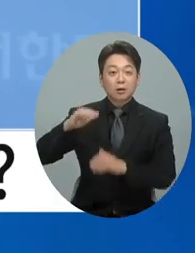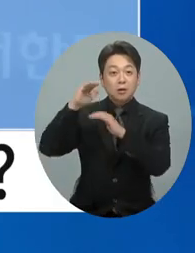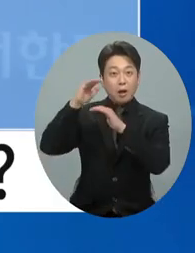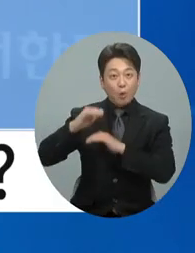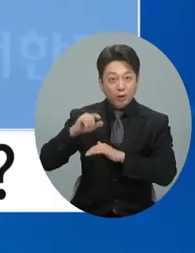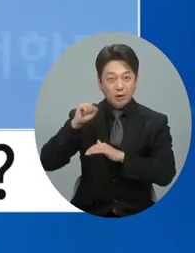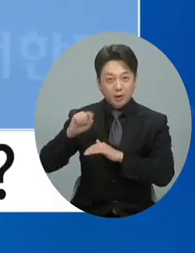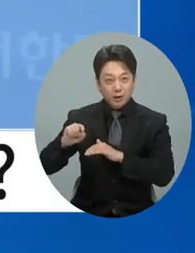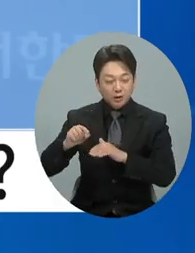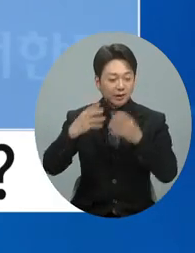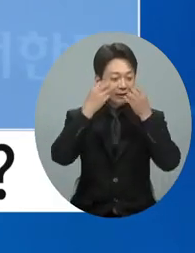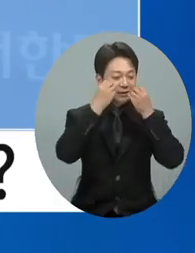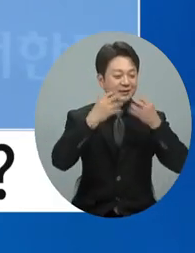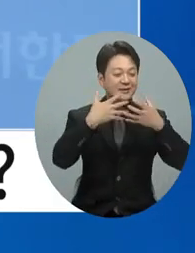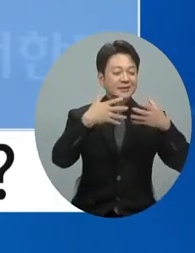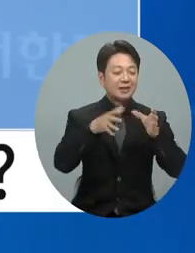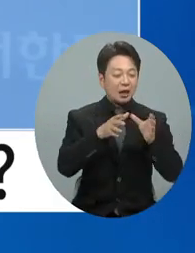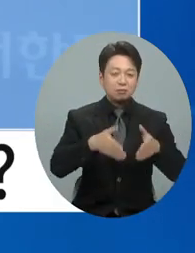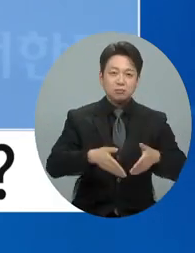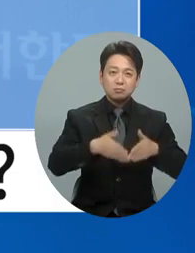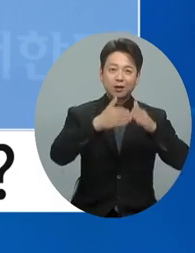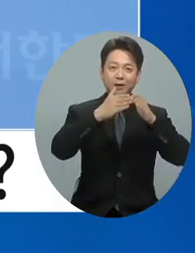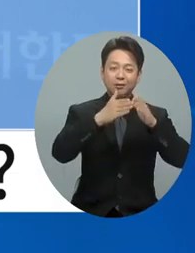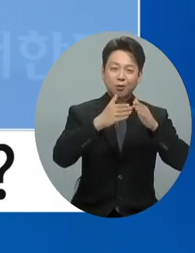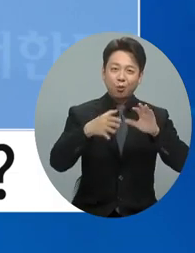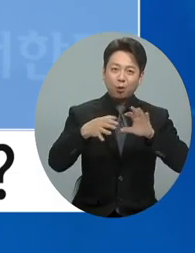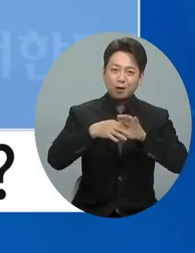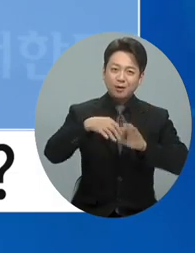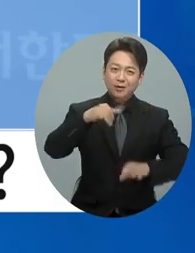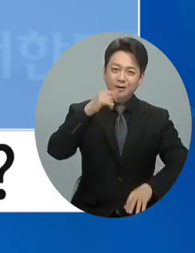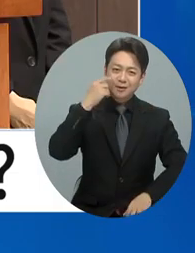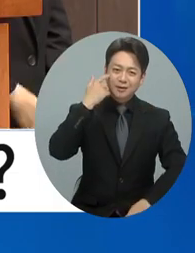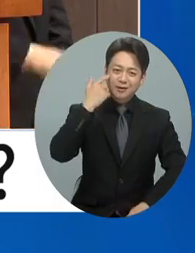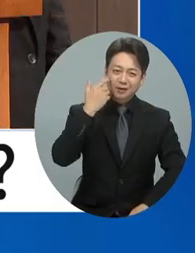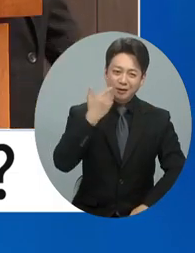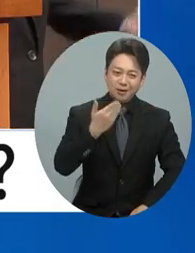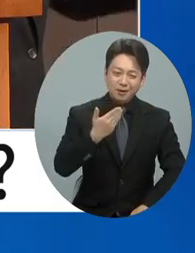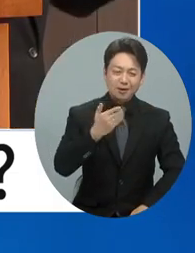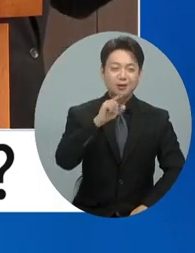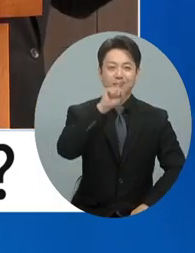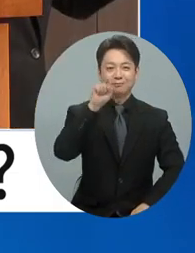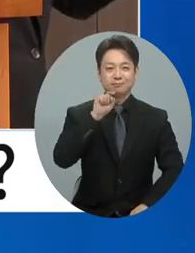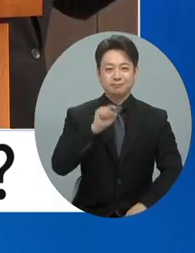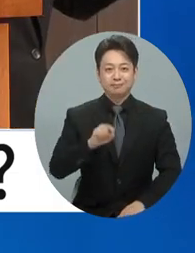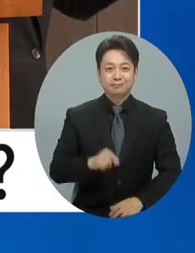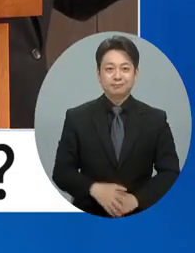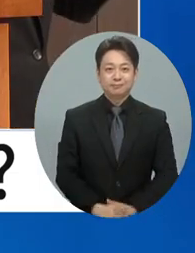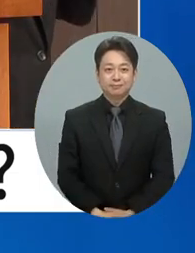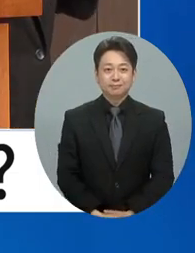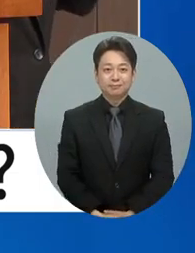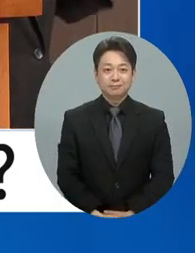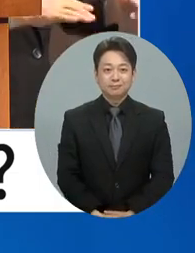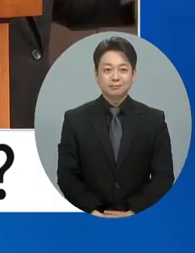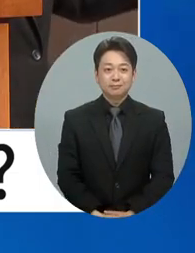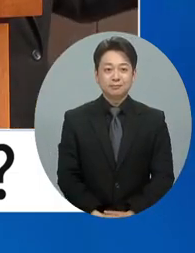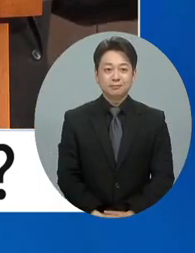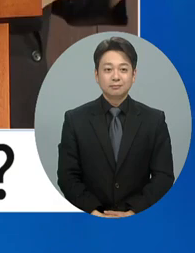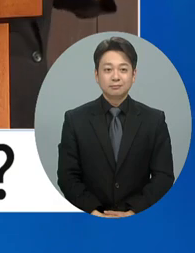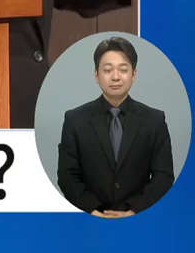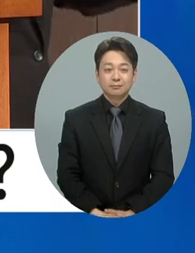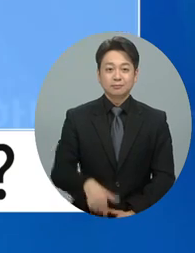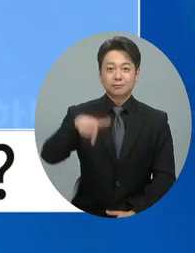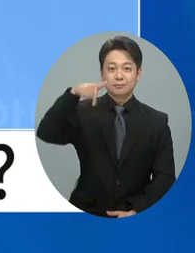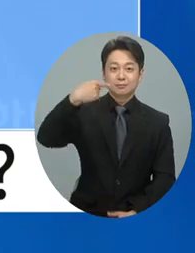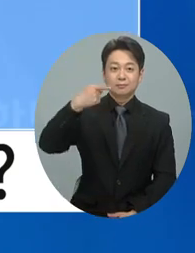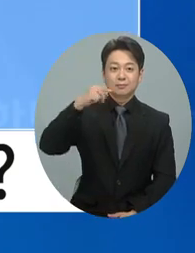의제이냐. 그것 그리고 또 지금 금태섭 유효정 정당이